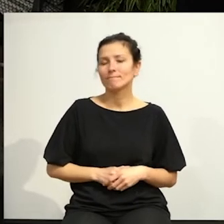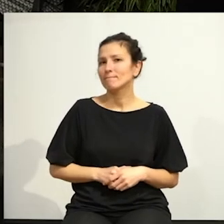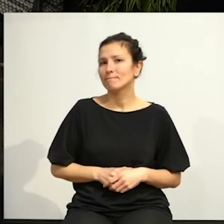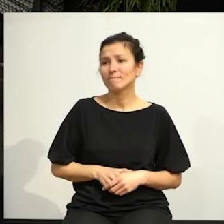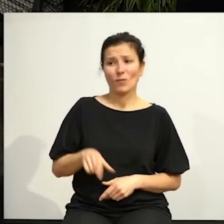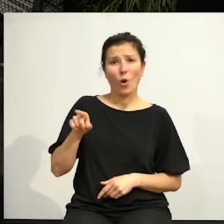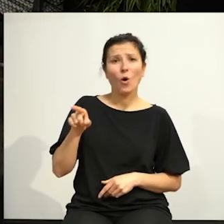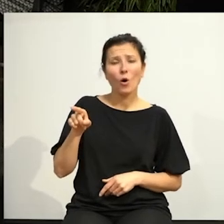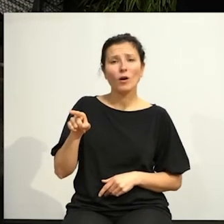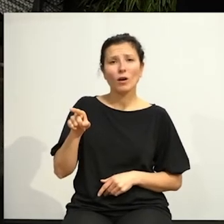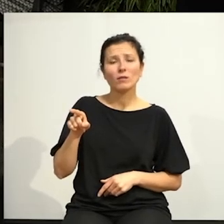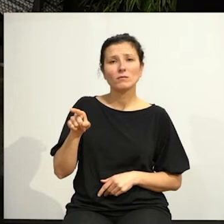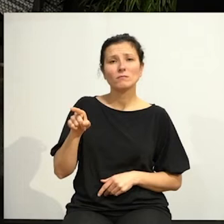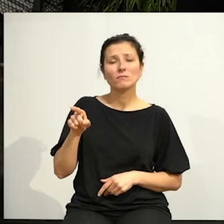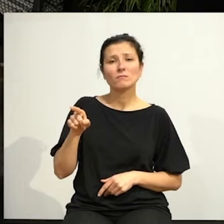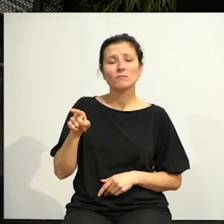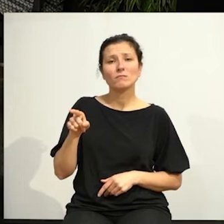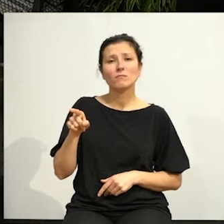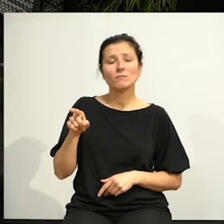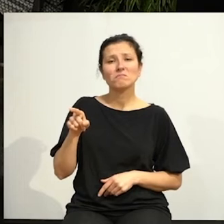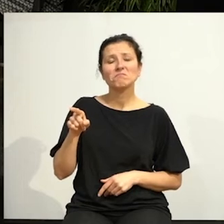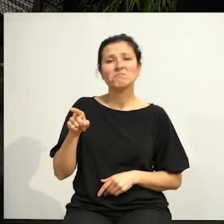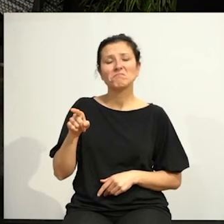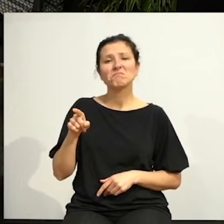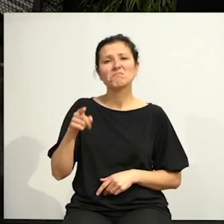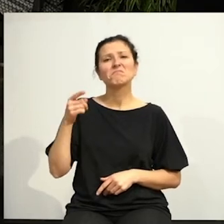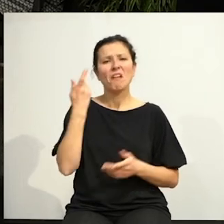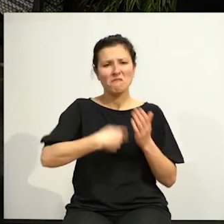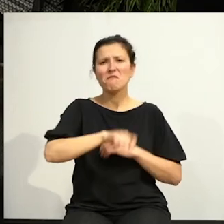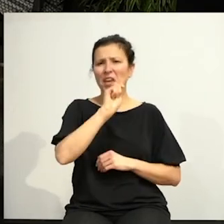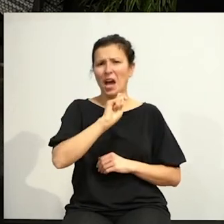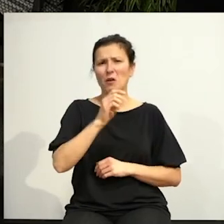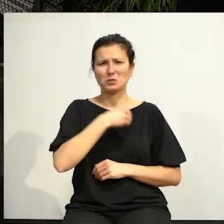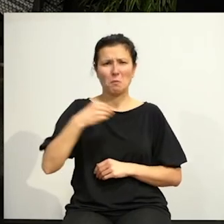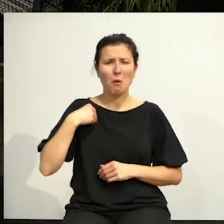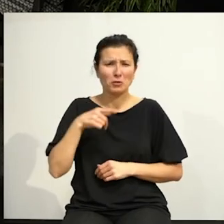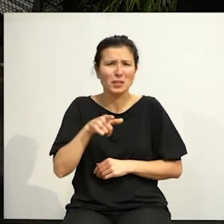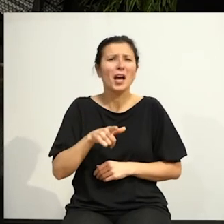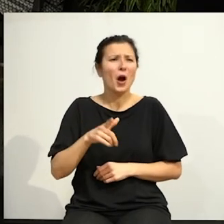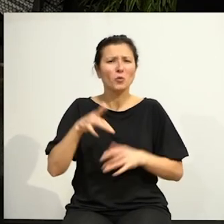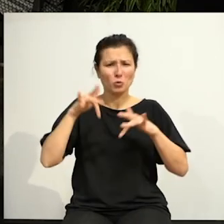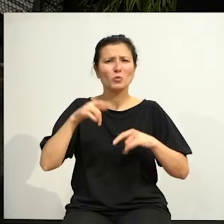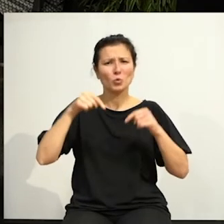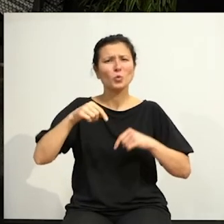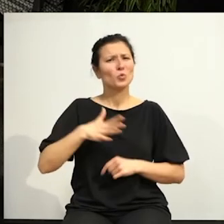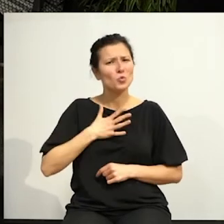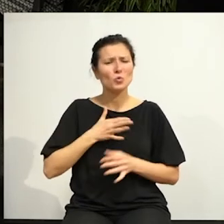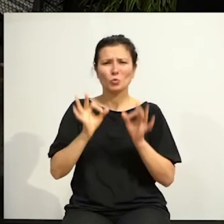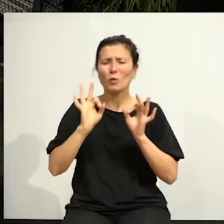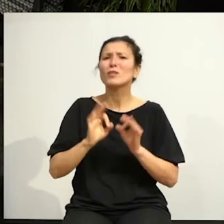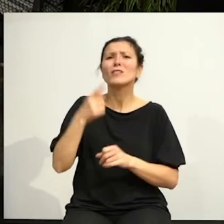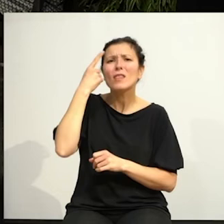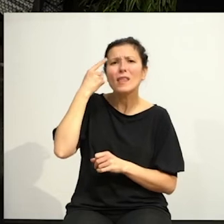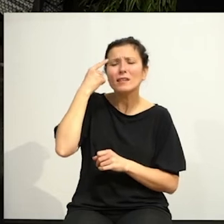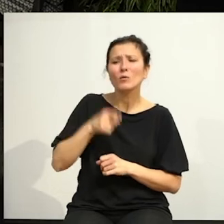on jednak opuścił ten kraj, w którym się czuł dobrze i do którego tęsknił przecież, prawda? I przez pryzmat właśnie tego